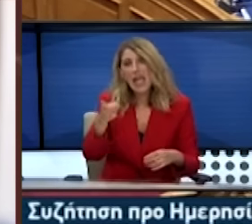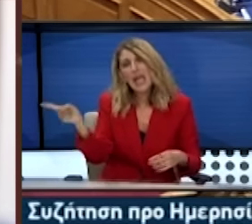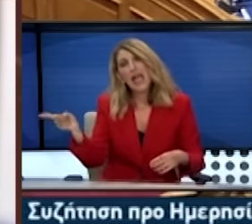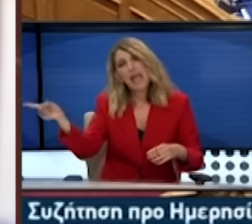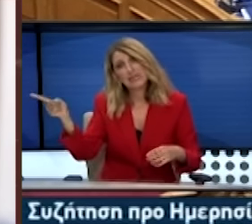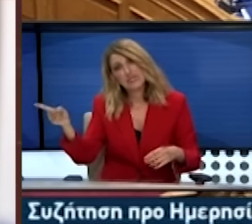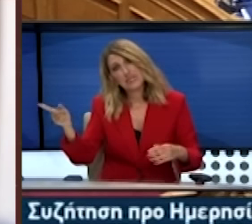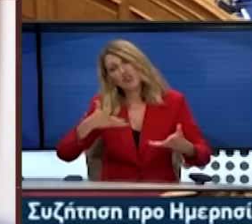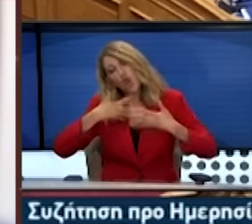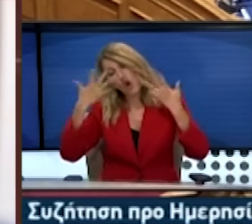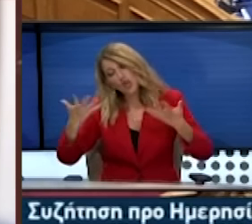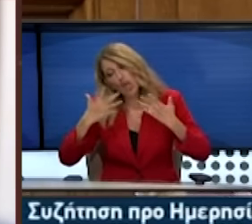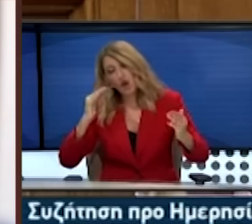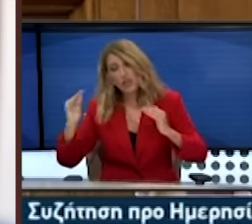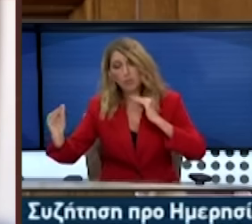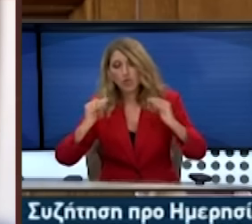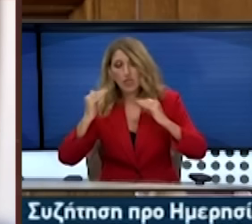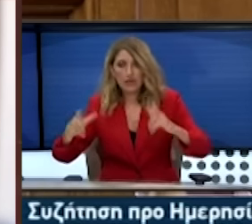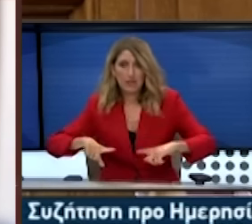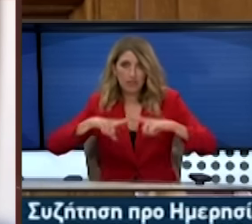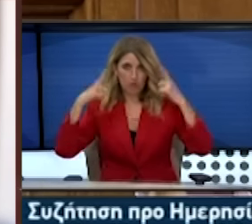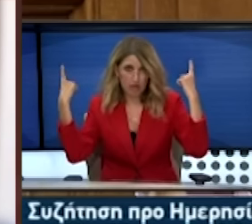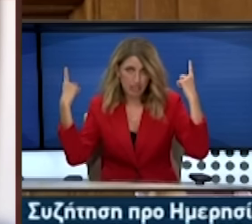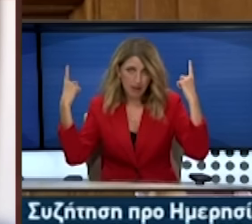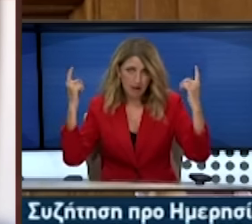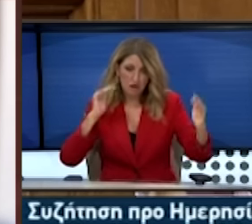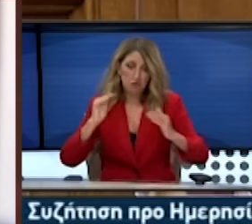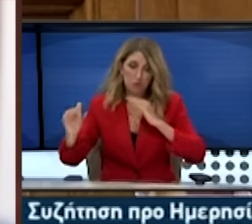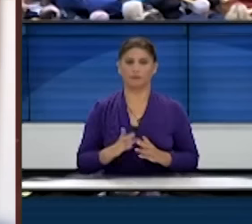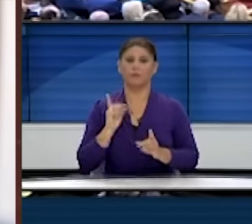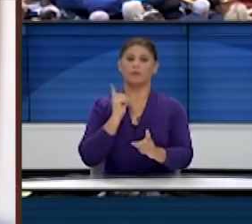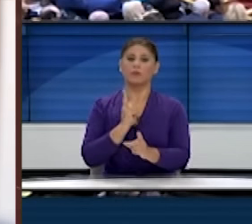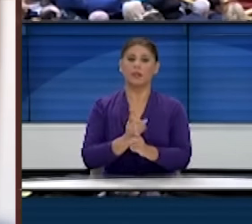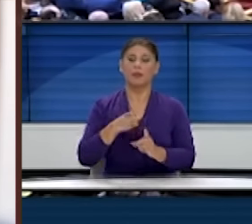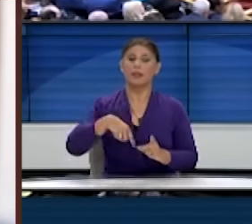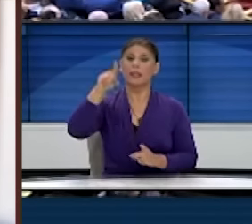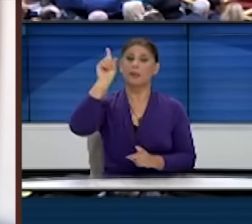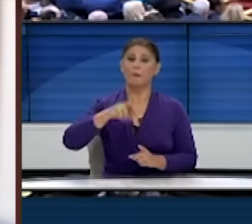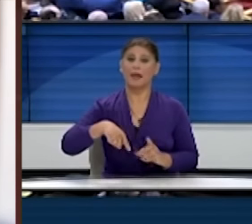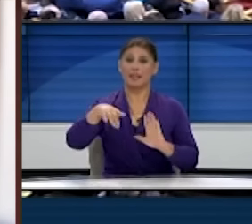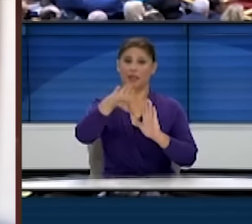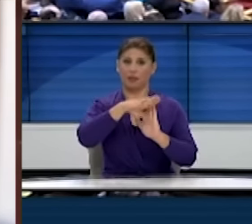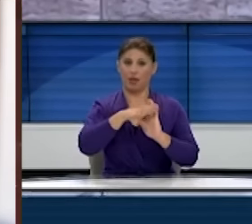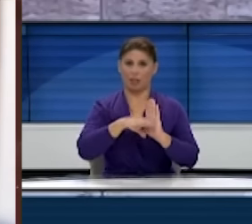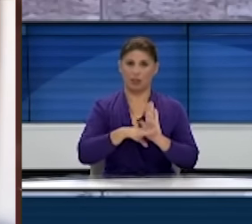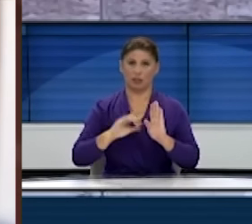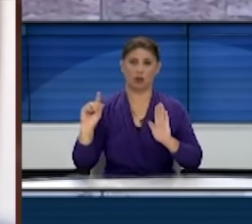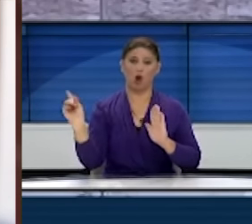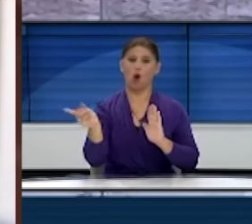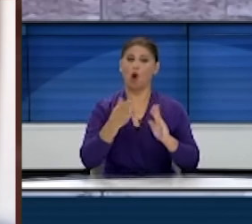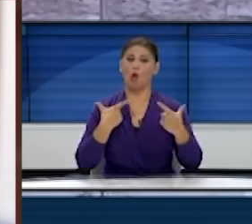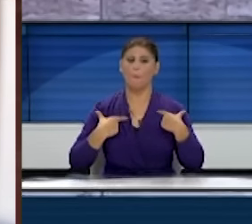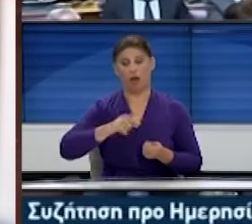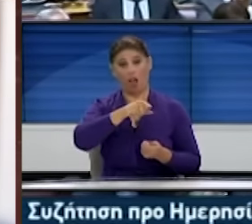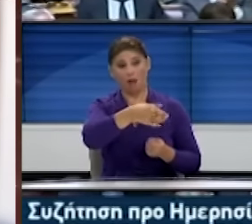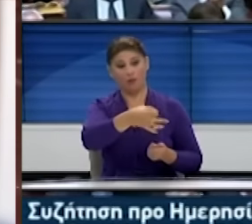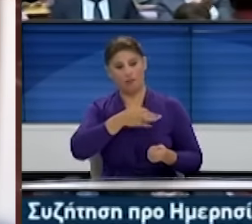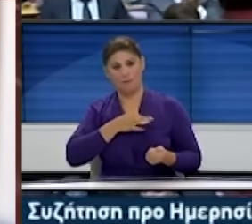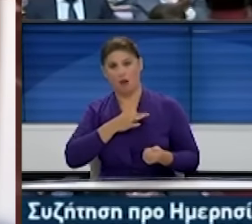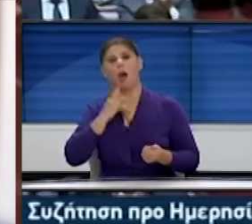σκληρός ταυτωτικός πυρήνας συντηρητικής προσέγγισης που θα το χρεώσουν στον κύριο Μητσοτάκη σε ένα βαθμό. Άλλωστε, ξέρετε και τους